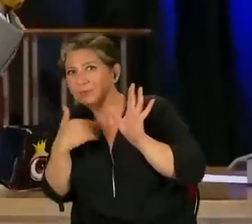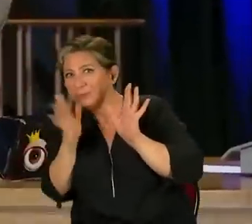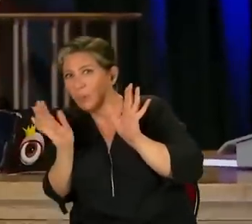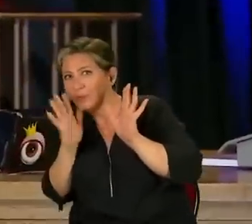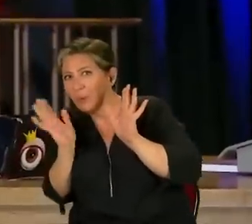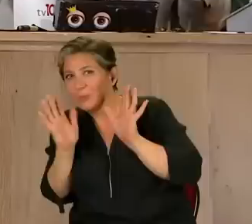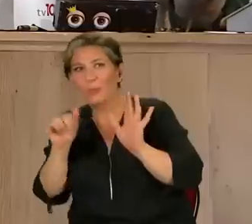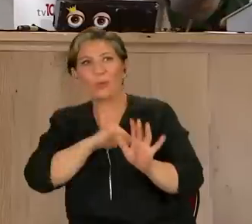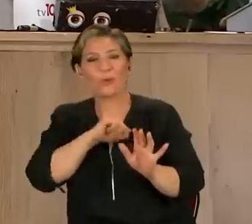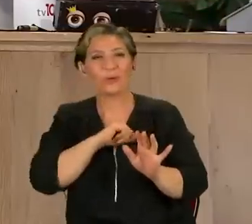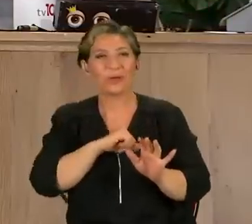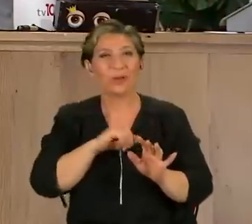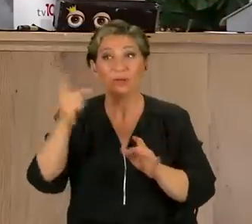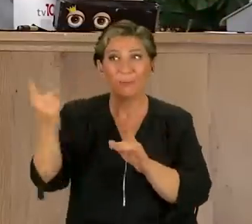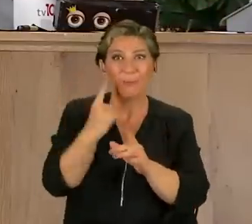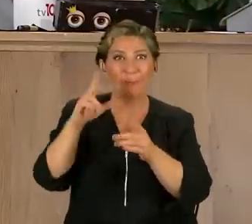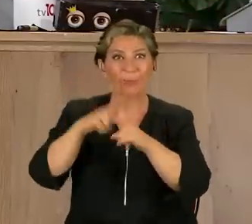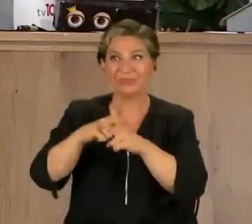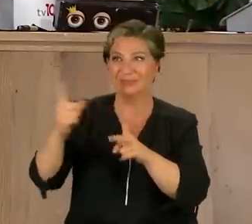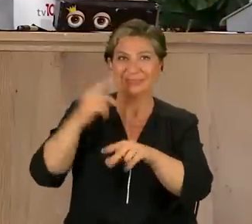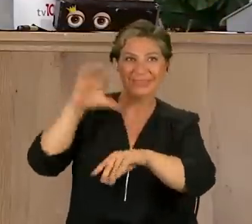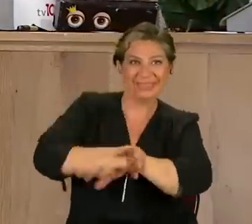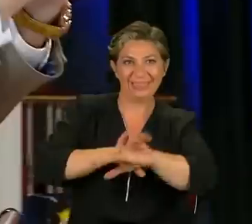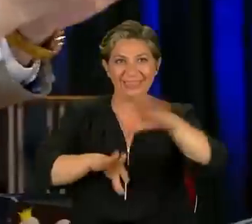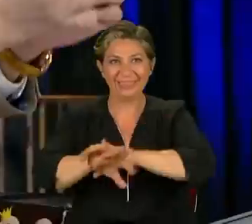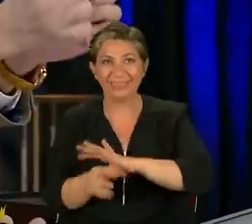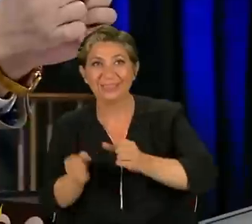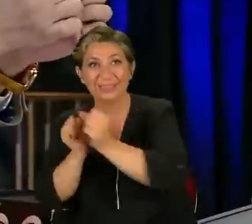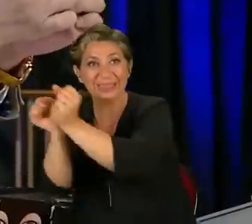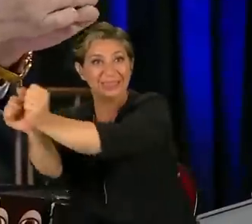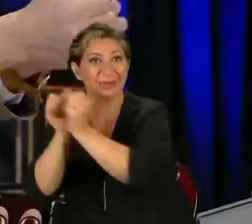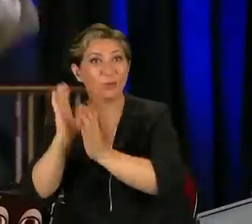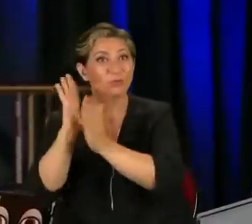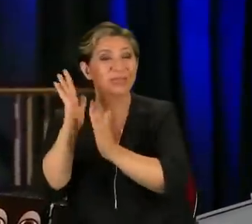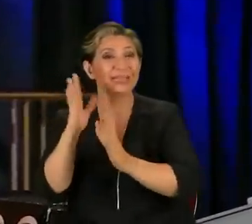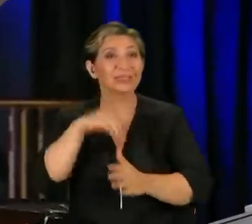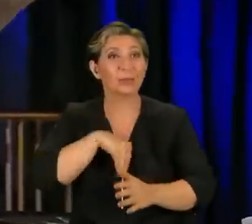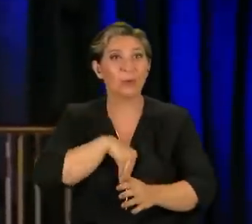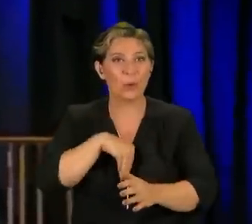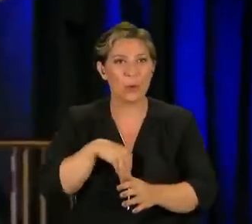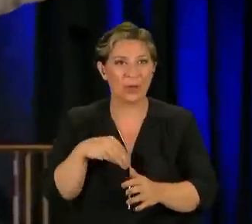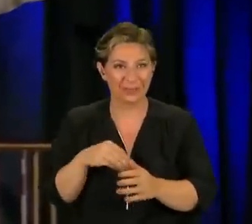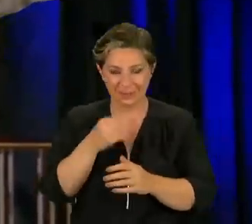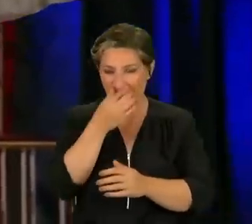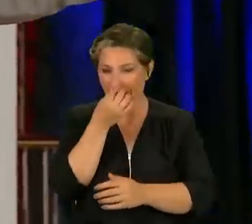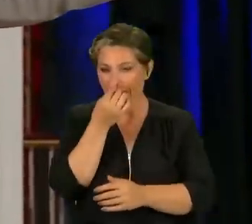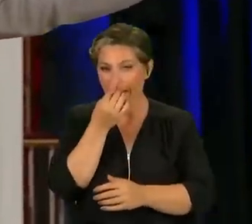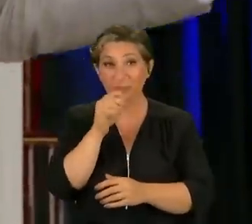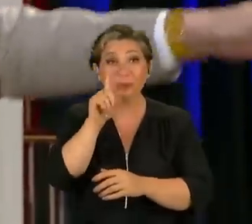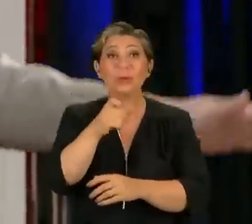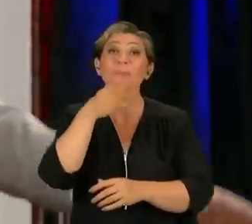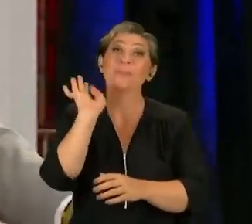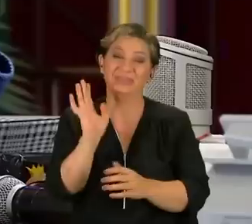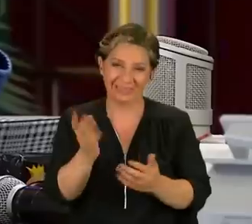niye bilemedik falan. Tak diyor, oradan gelecekler, kelepçeyi takacaklar. Soruyu bilemeyenleri götürecekler, asacaklar, hemen sallandıracaklar